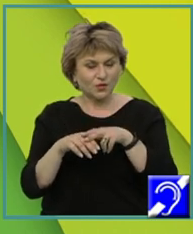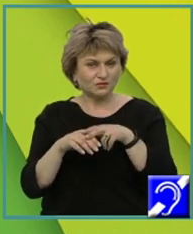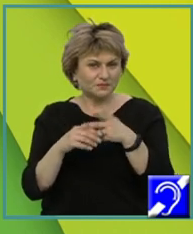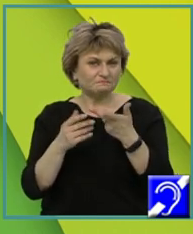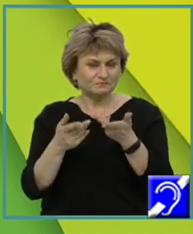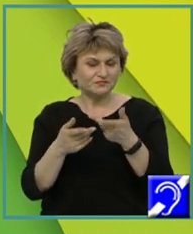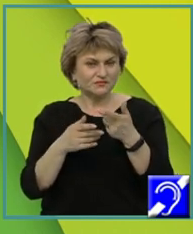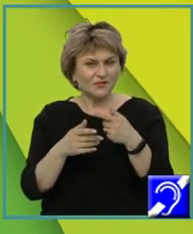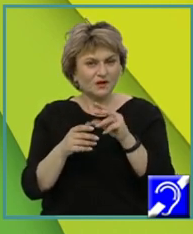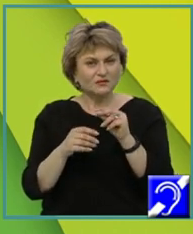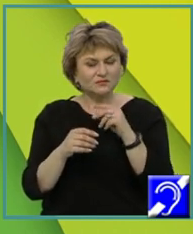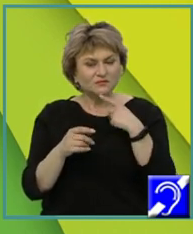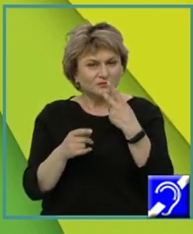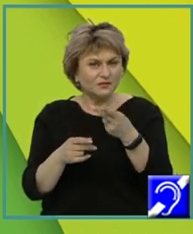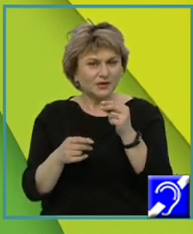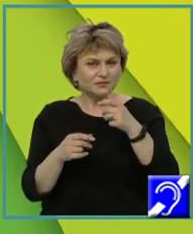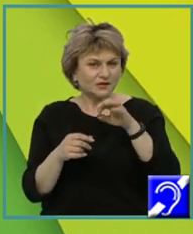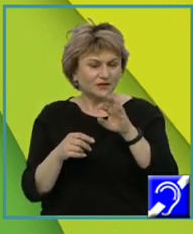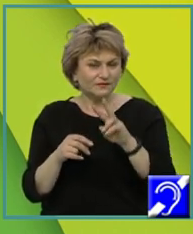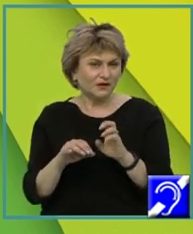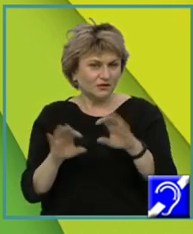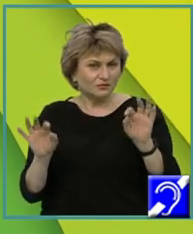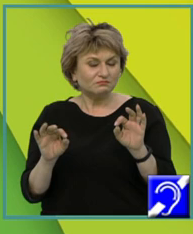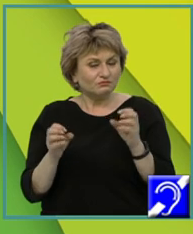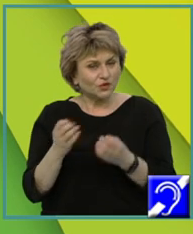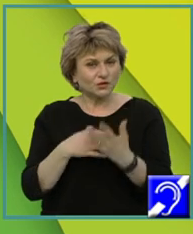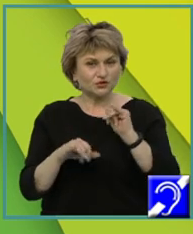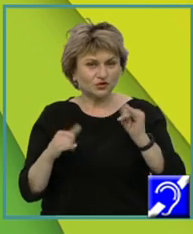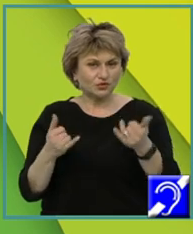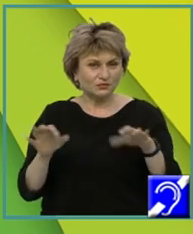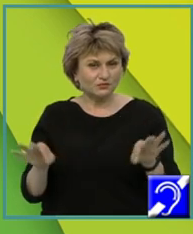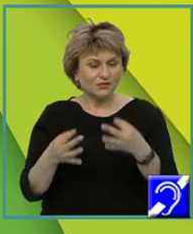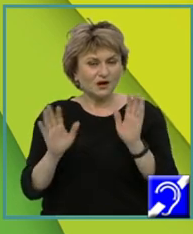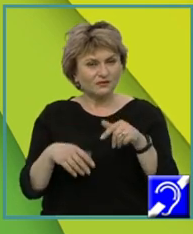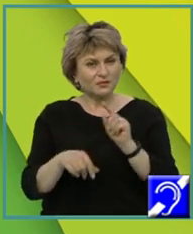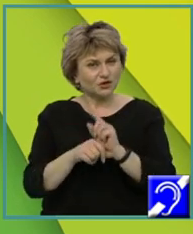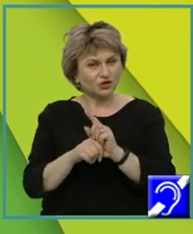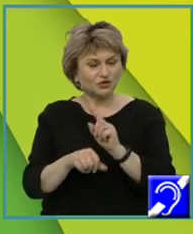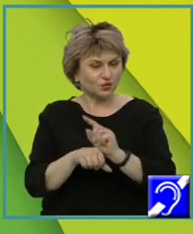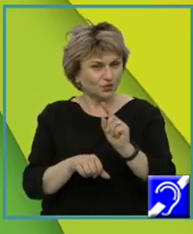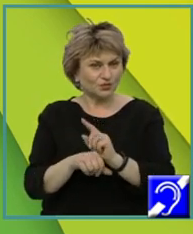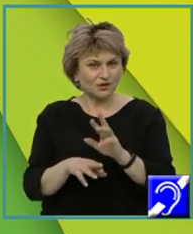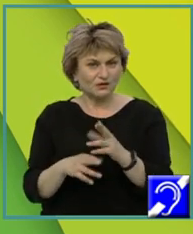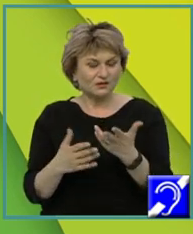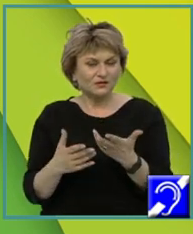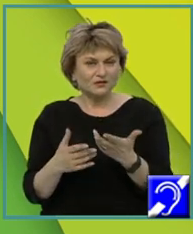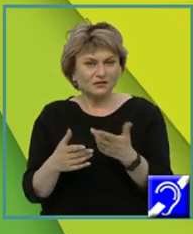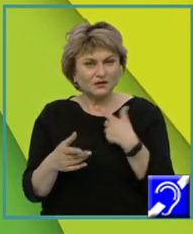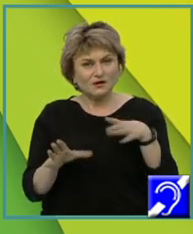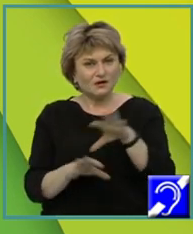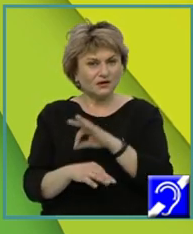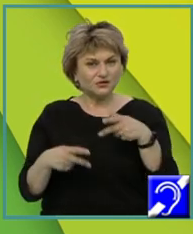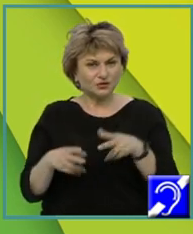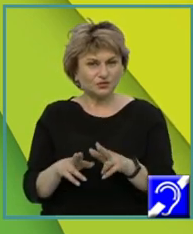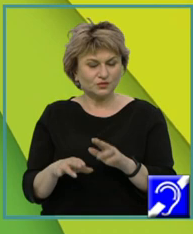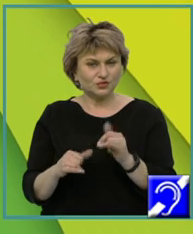un element de noutatea și de modernism Qatar avem același lucru Dar pe o altă filieră pe un alt drum